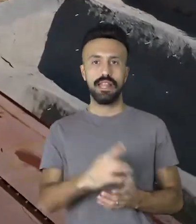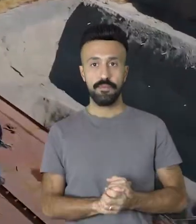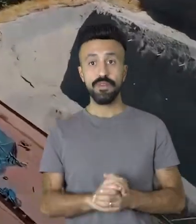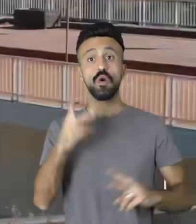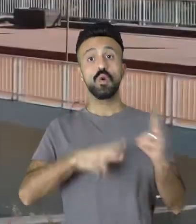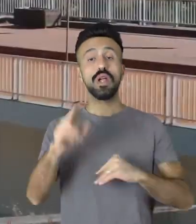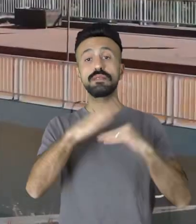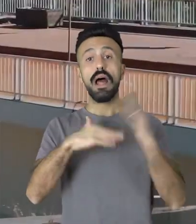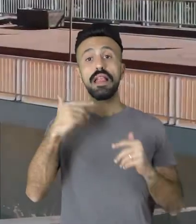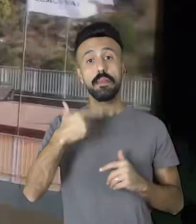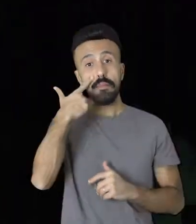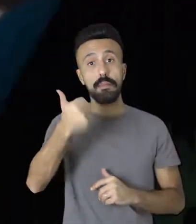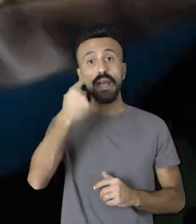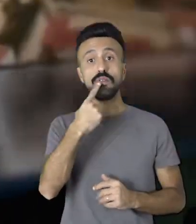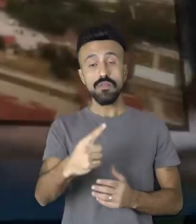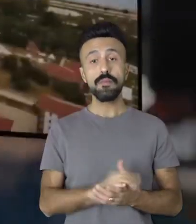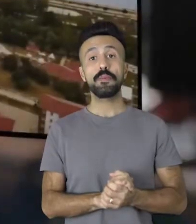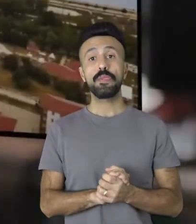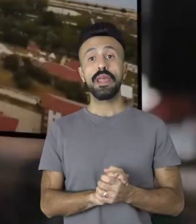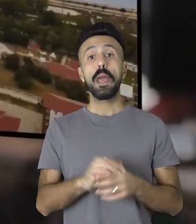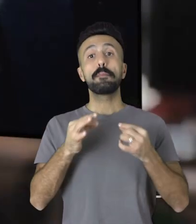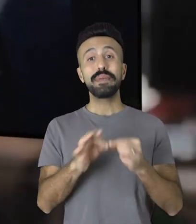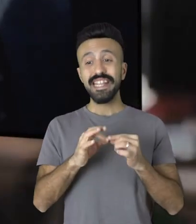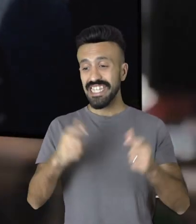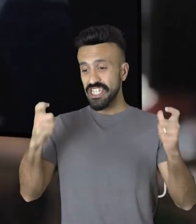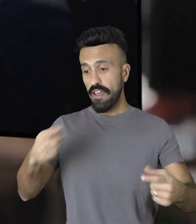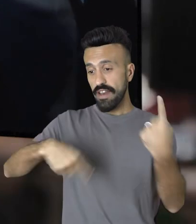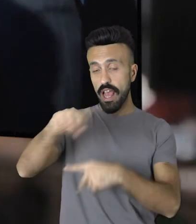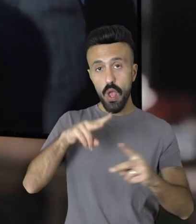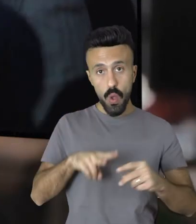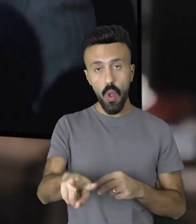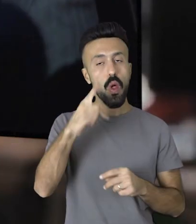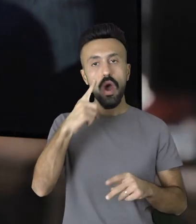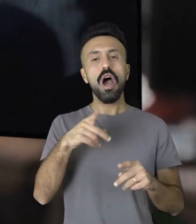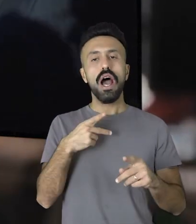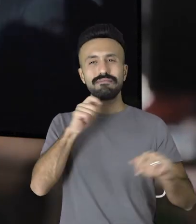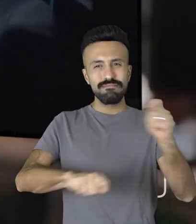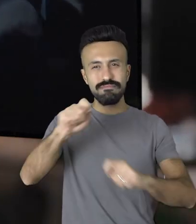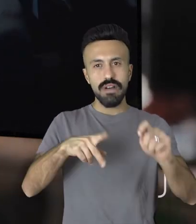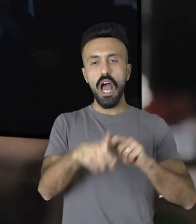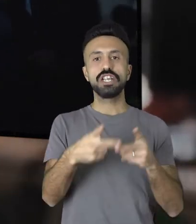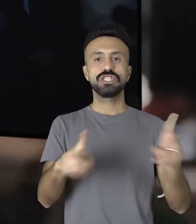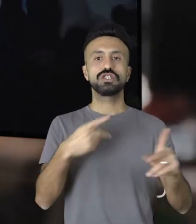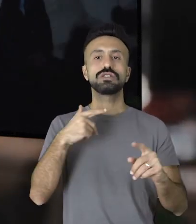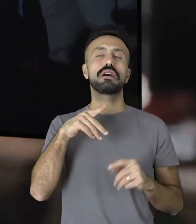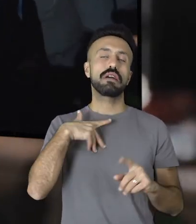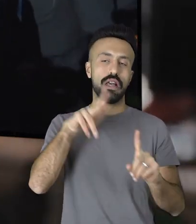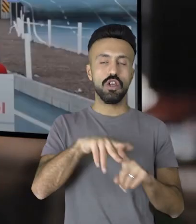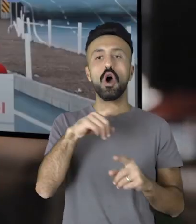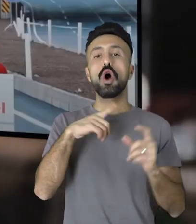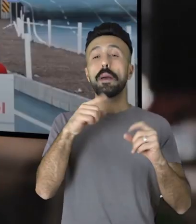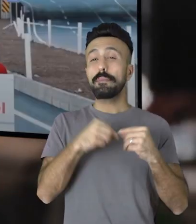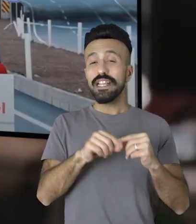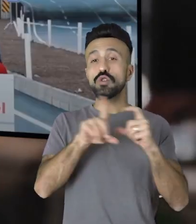tesis edeceklerini kaydetti. Ulaştırma ve Altyapı Bakanı Adil Kara İsmailoğlu, Bitlis Çevre Yolu ve Kavşağı açılış törenine katıldı.